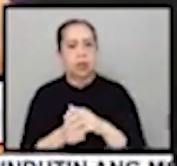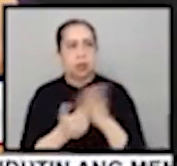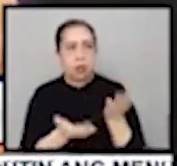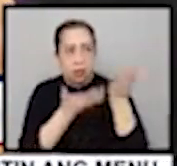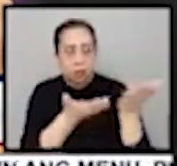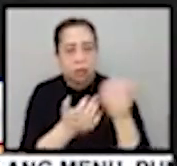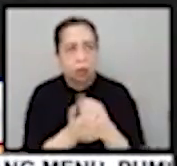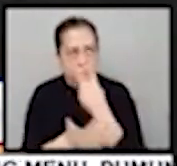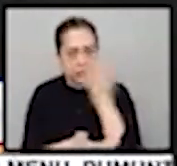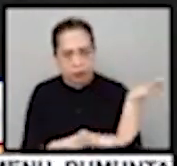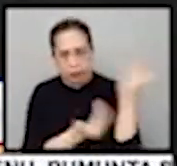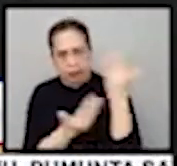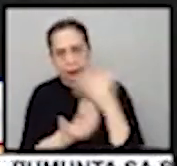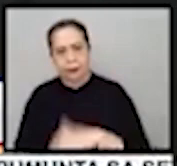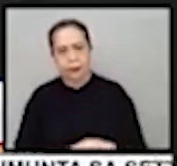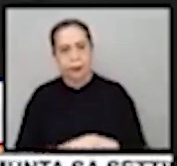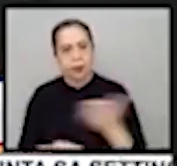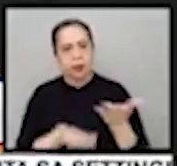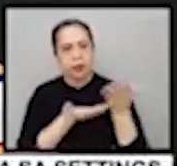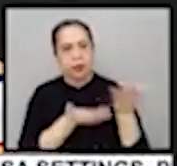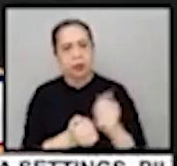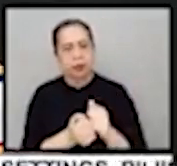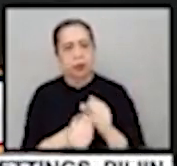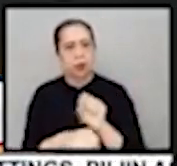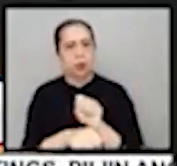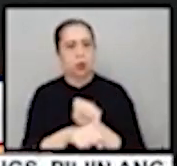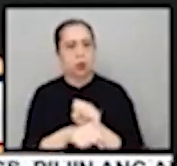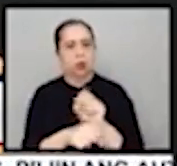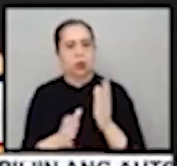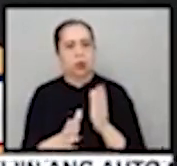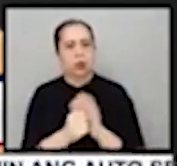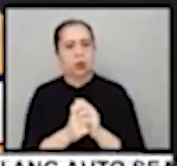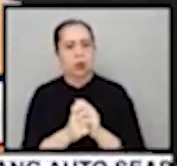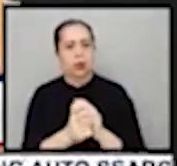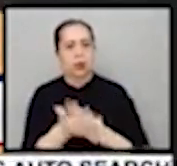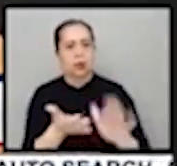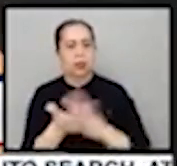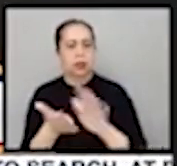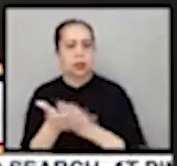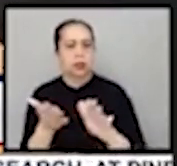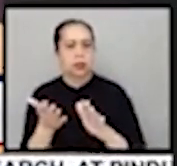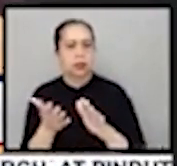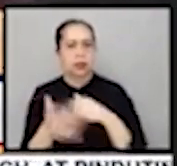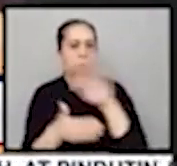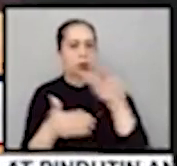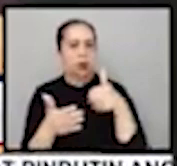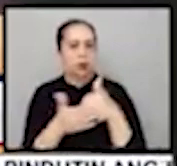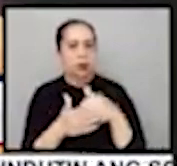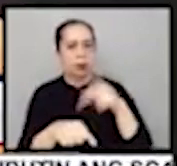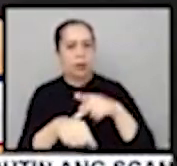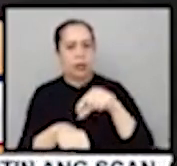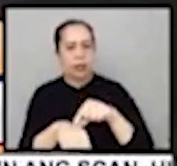tingnan mo muna to. Ang in-offer niya sa akin, manpower ng paglilinis, yung maglilinis ng buong ano ng para niya, kay 88